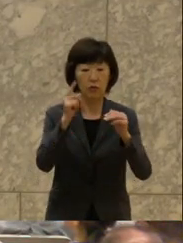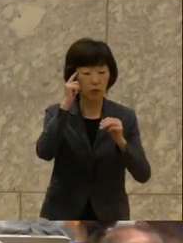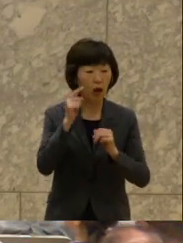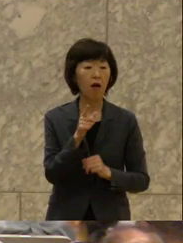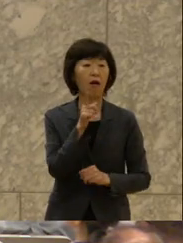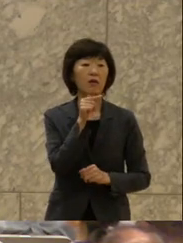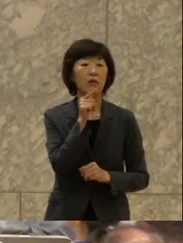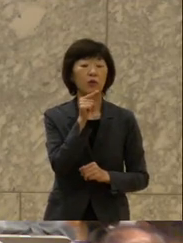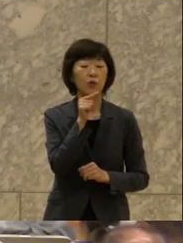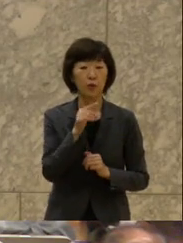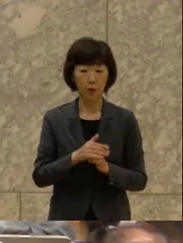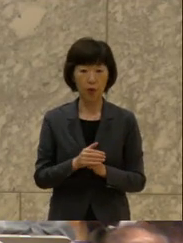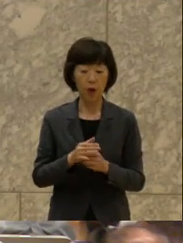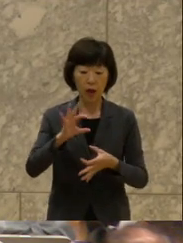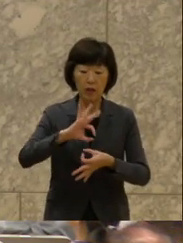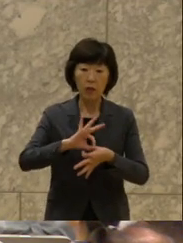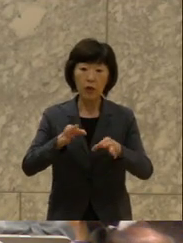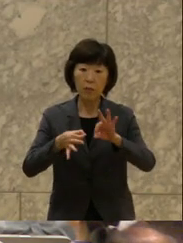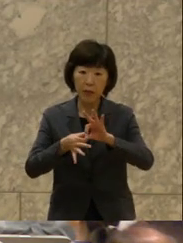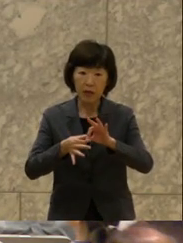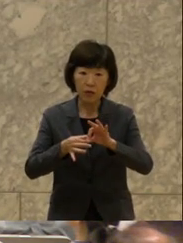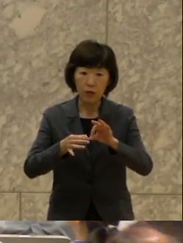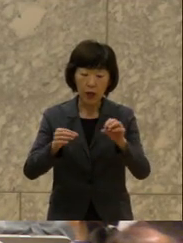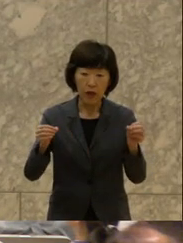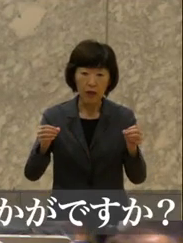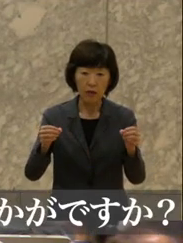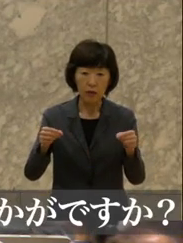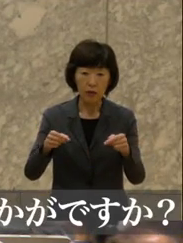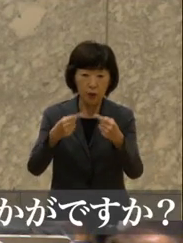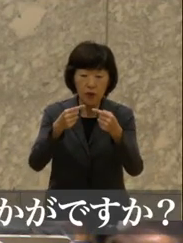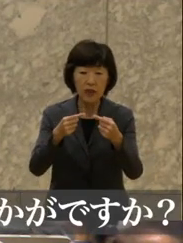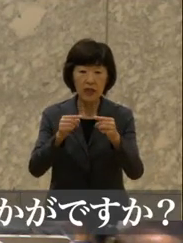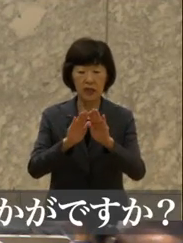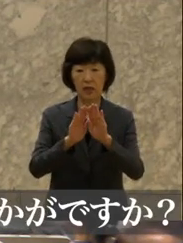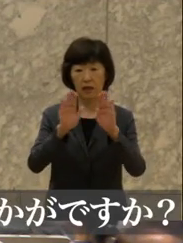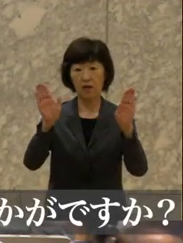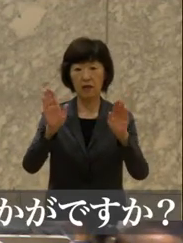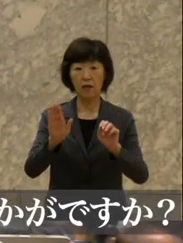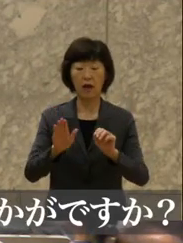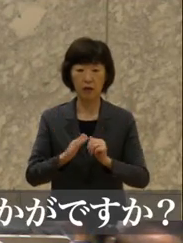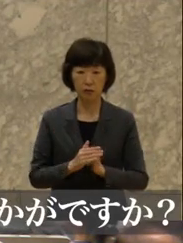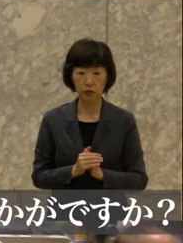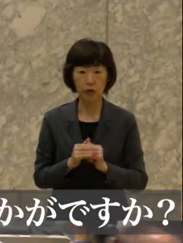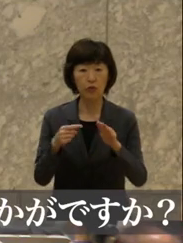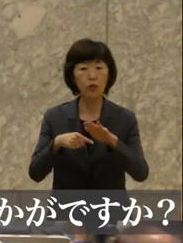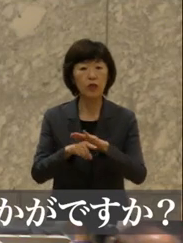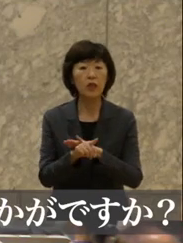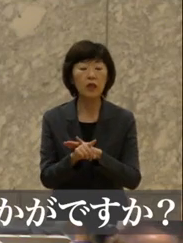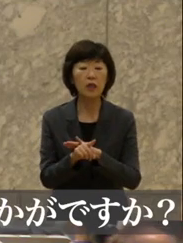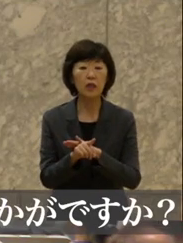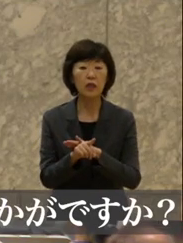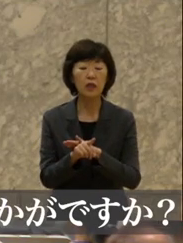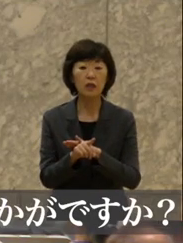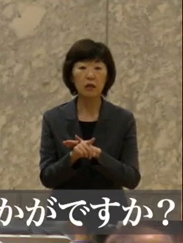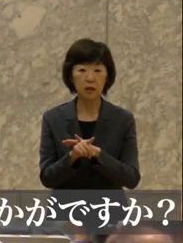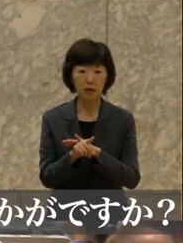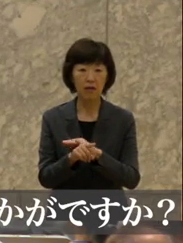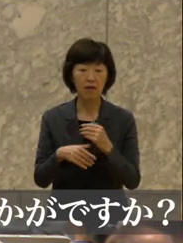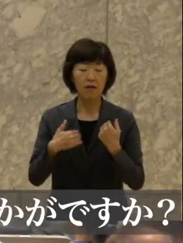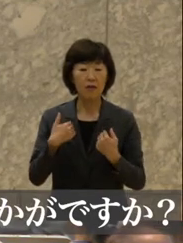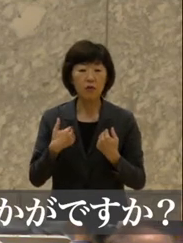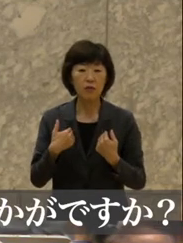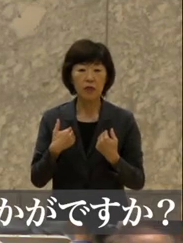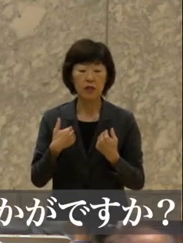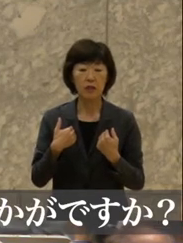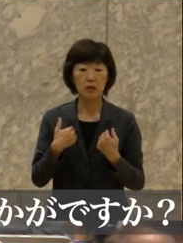思います最後にデフリンピックが同時に開催されますよねでそれについてはその意義っていうかやっぱり楽しみという